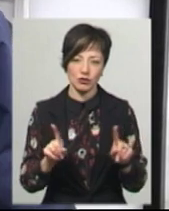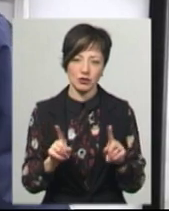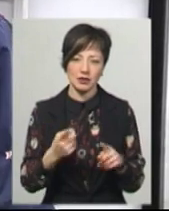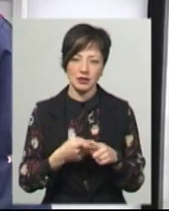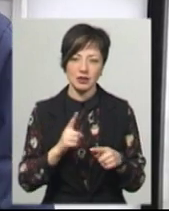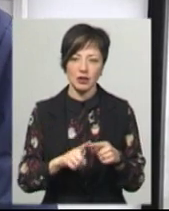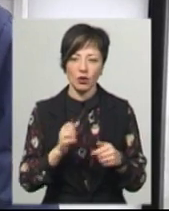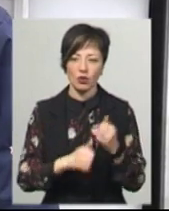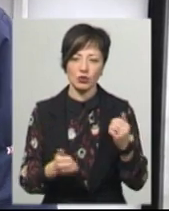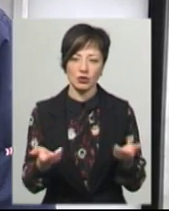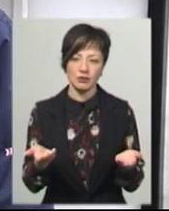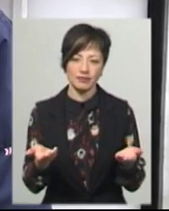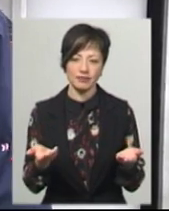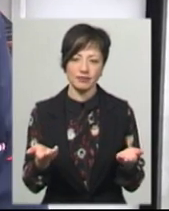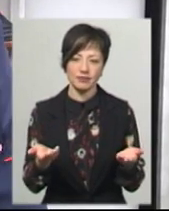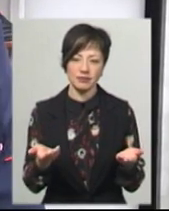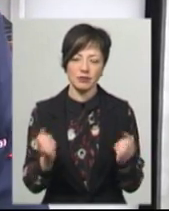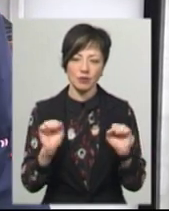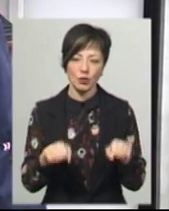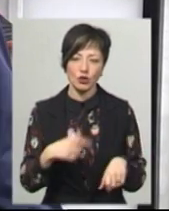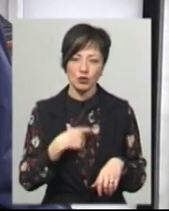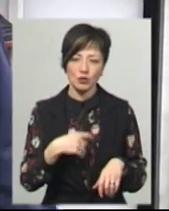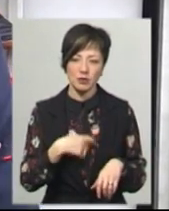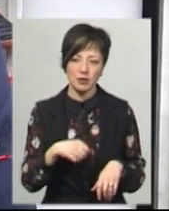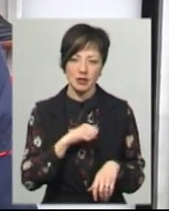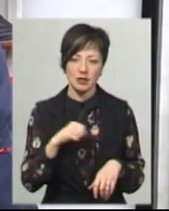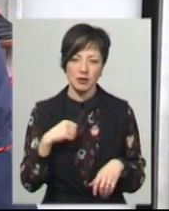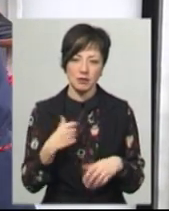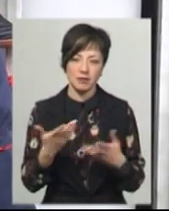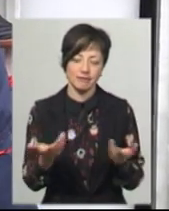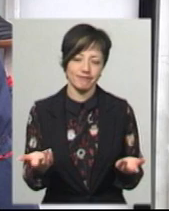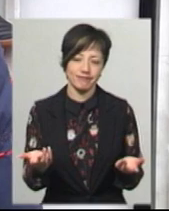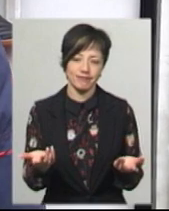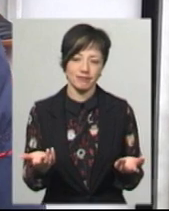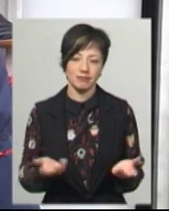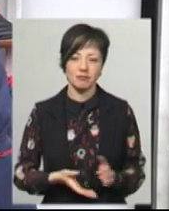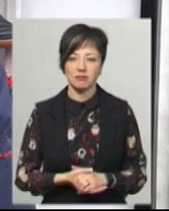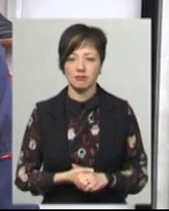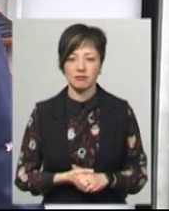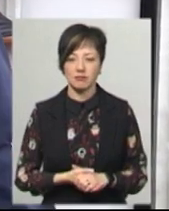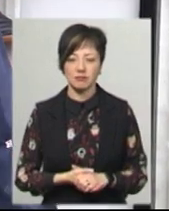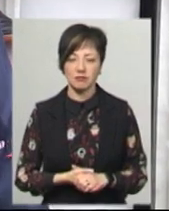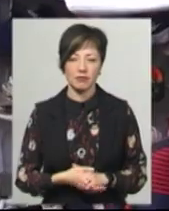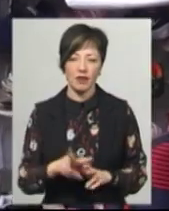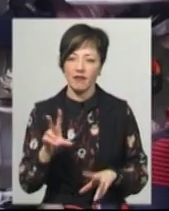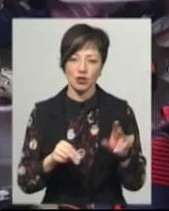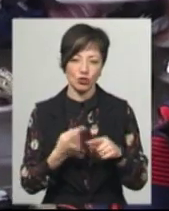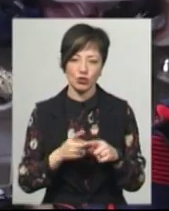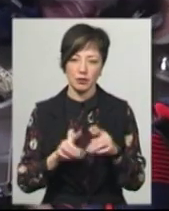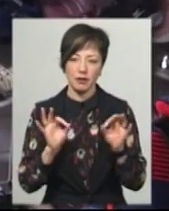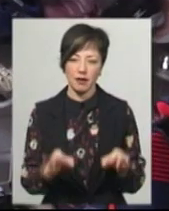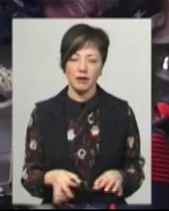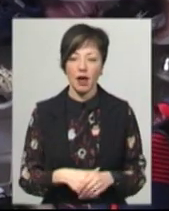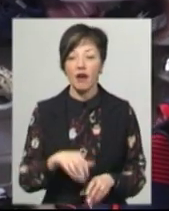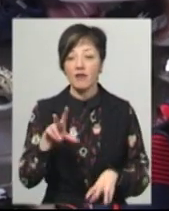це кожен, знаєте, може собі сам по собі якось вліяти на це. Я не рахую, що це правильно.